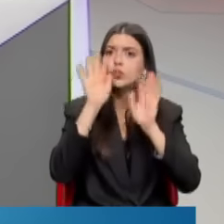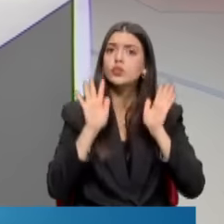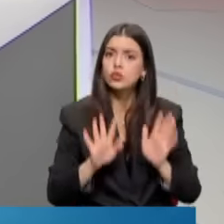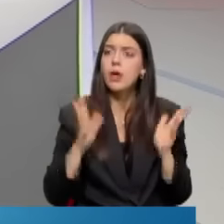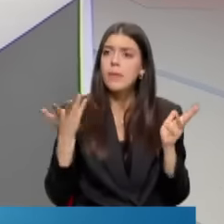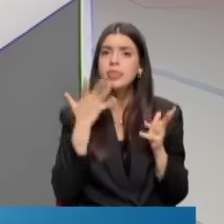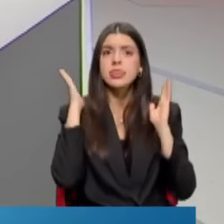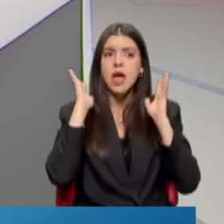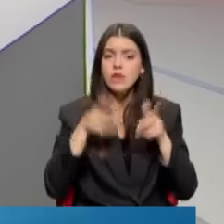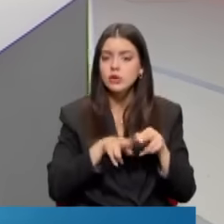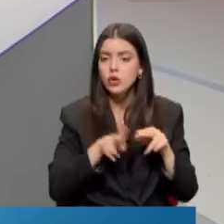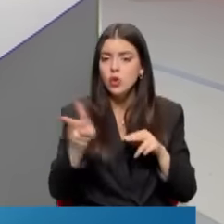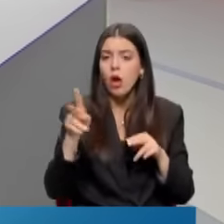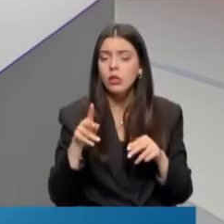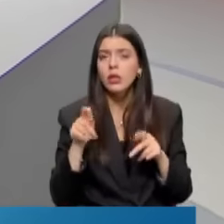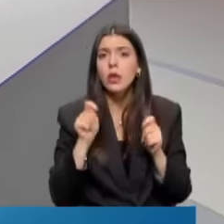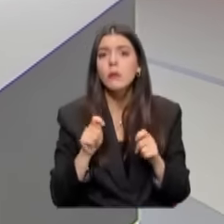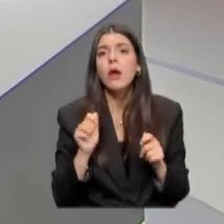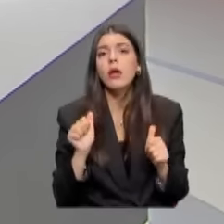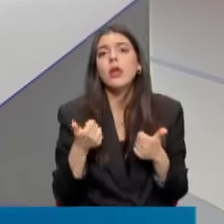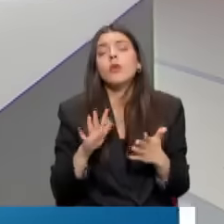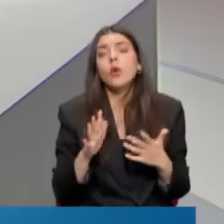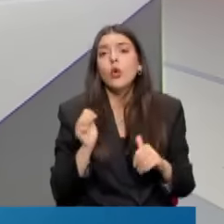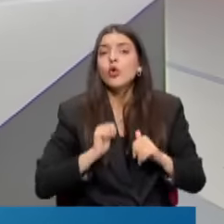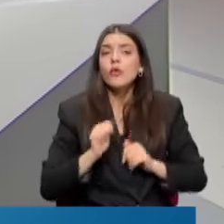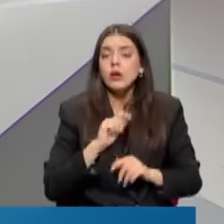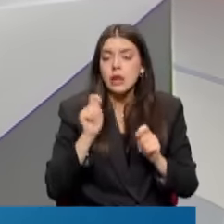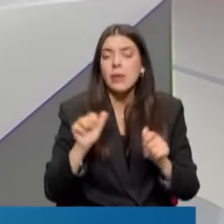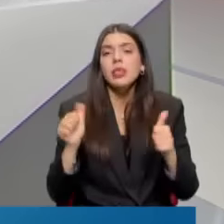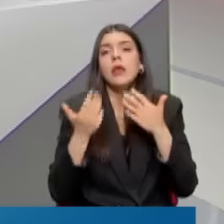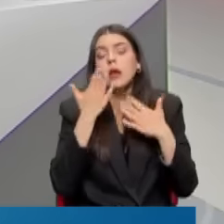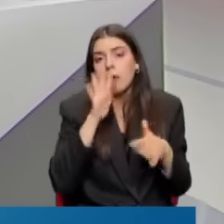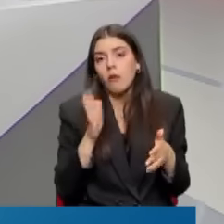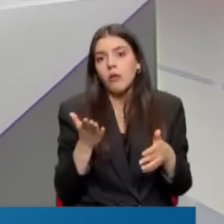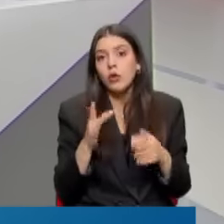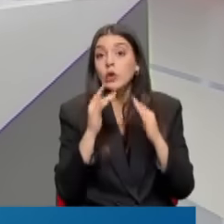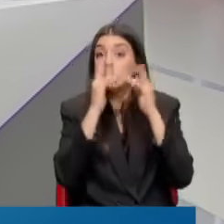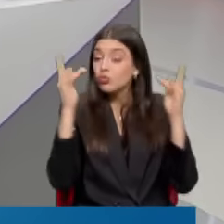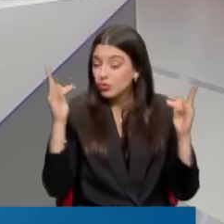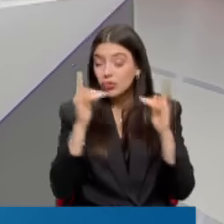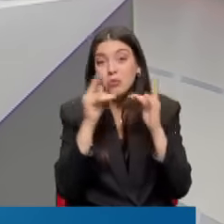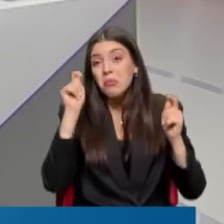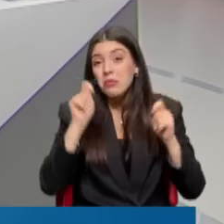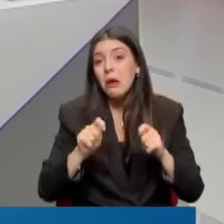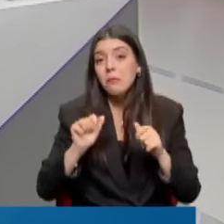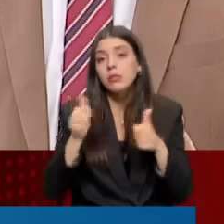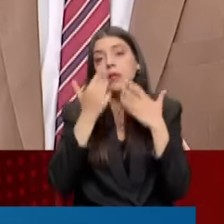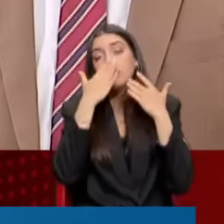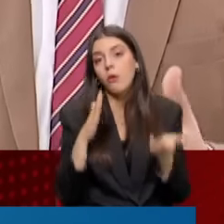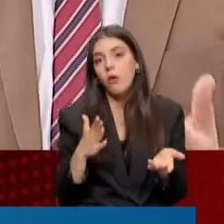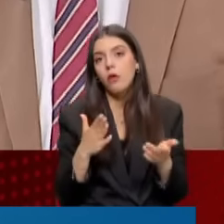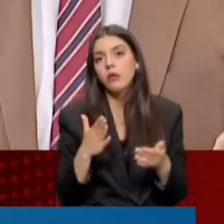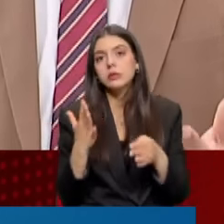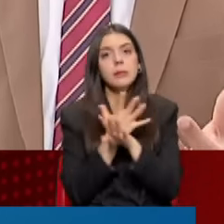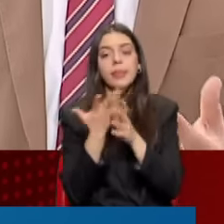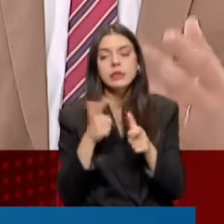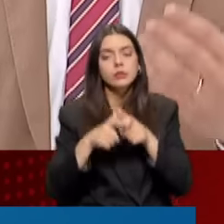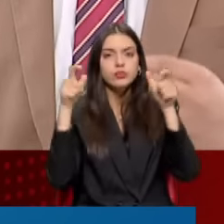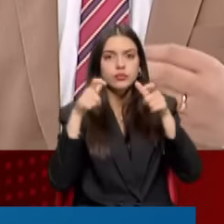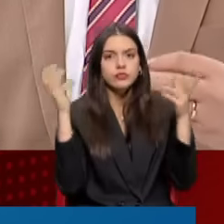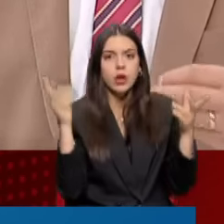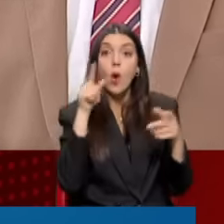fazla yol yapmaya gerek kalmayacak daha fazla üniversite yapmaya gerek kalmayacak daha fazla köprü yap gerek kalmayacak dolayısıyla nasıl büyüyeceğiz